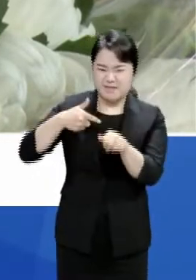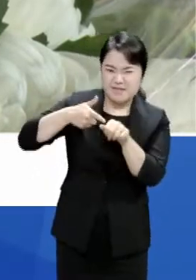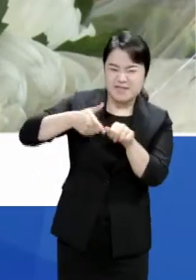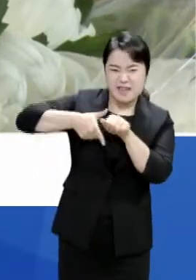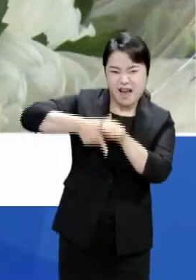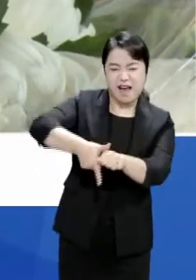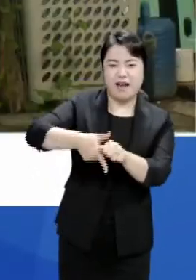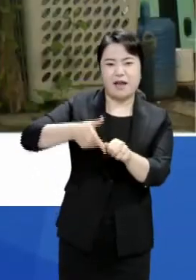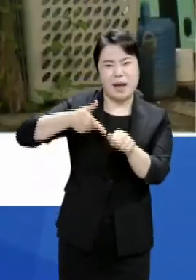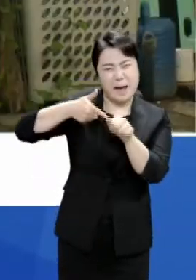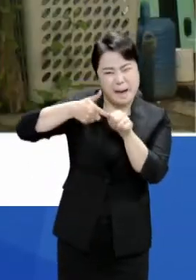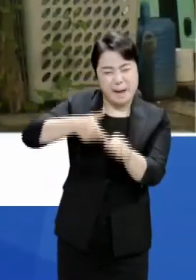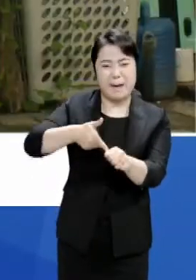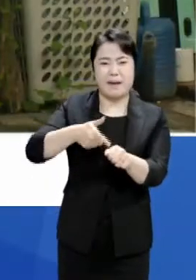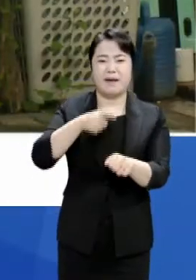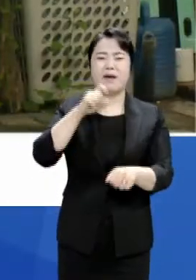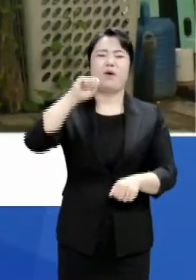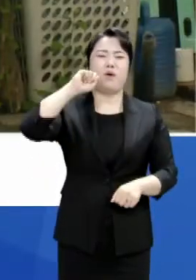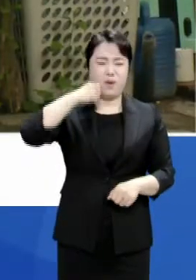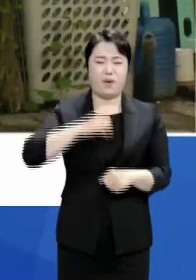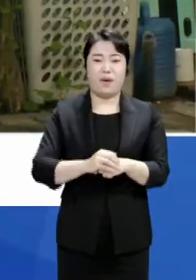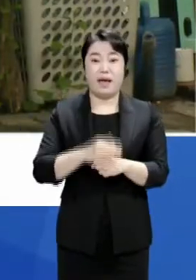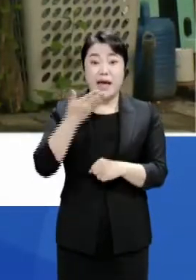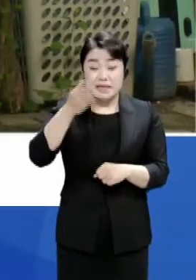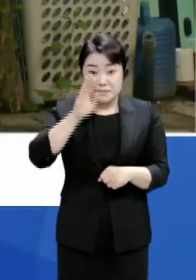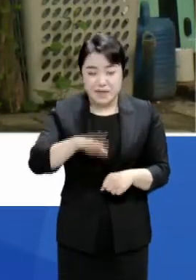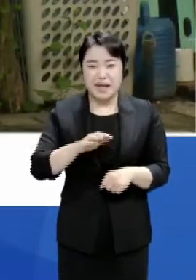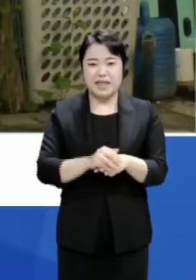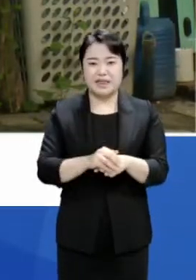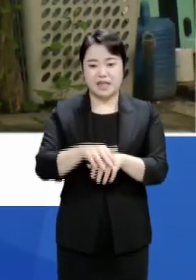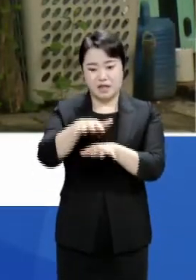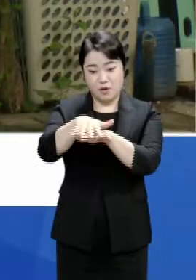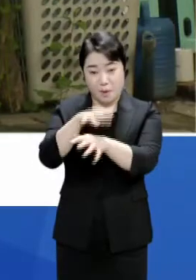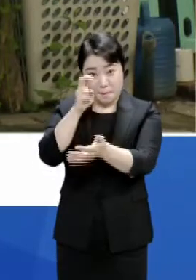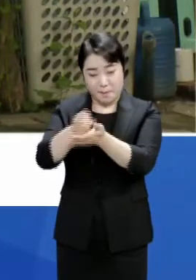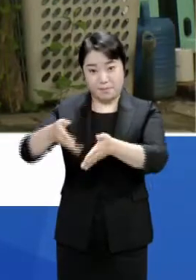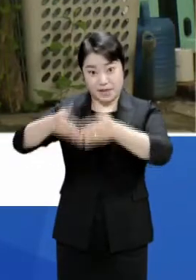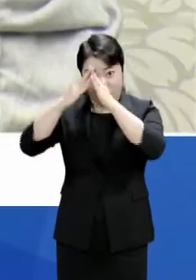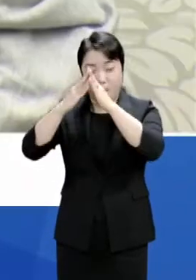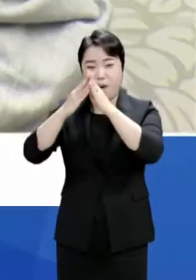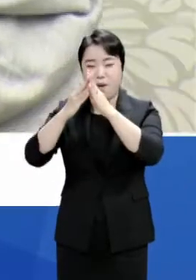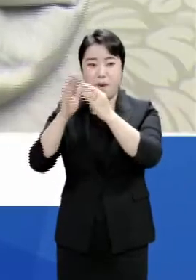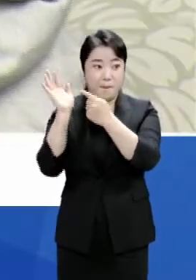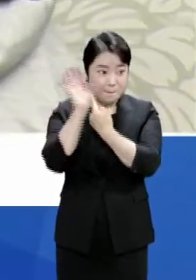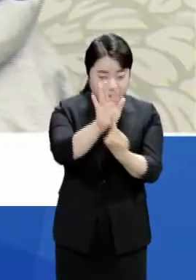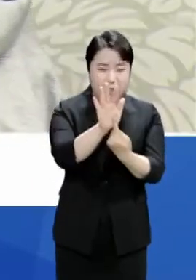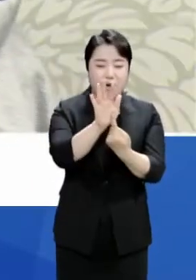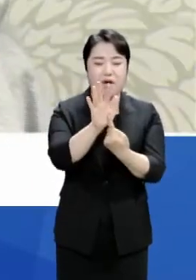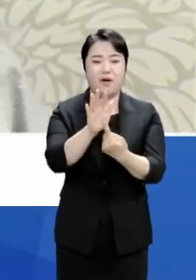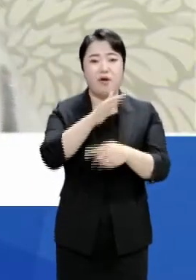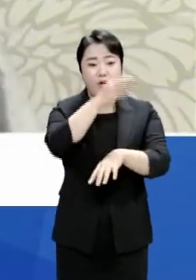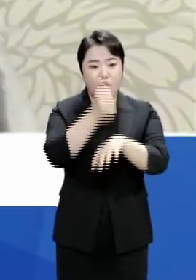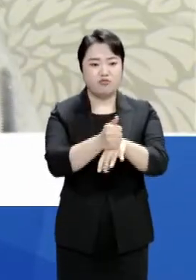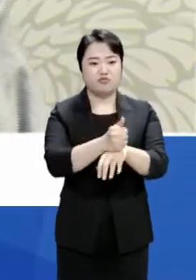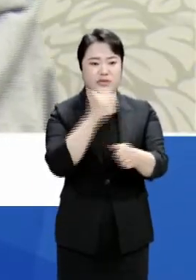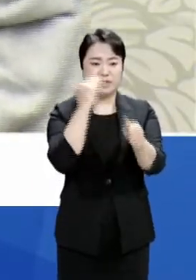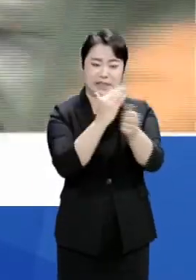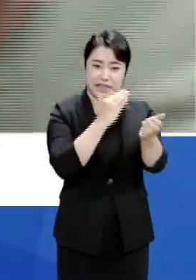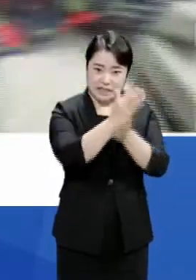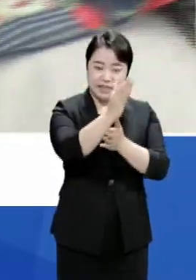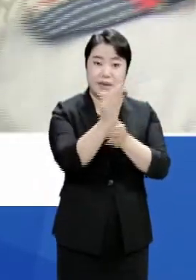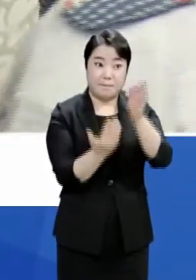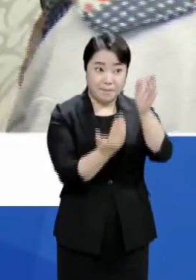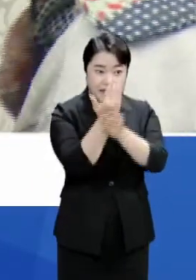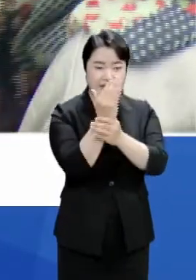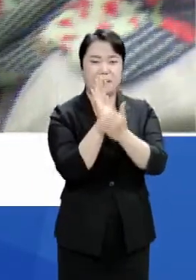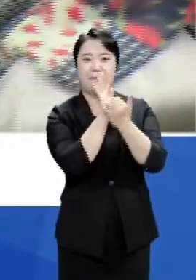좀 단점이고요. 다만 그럼에도 불구하고 원래 조례 제정의 취지에 따르면은 어쨌든 이런 해고 문제가 발생하는 것들을 좀 방지할